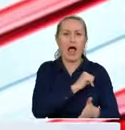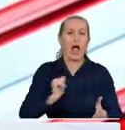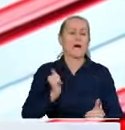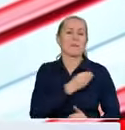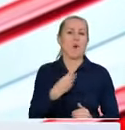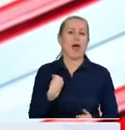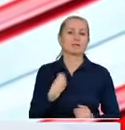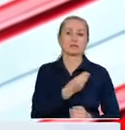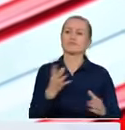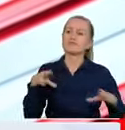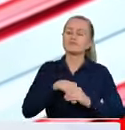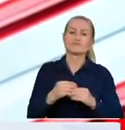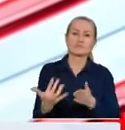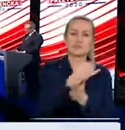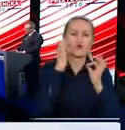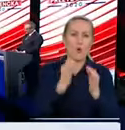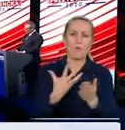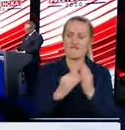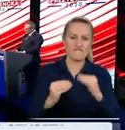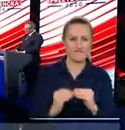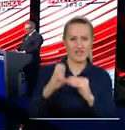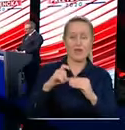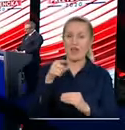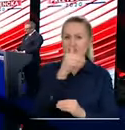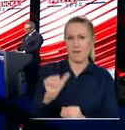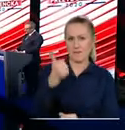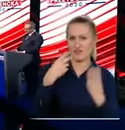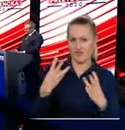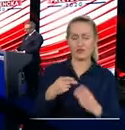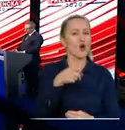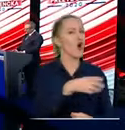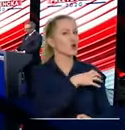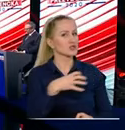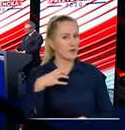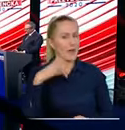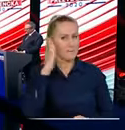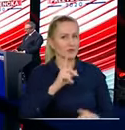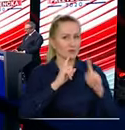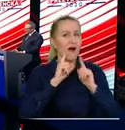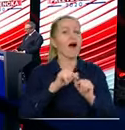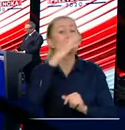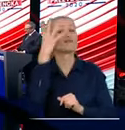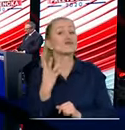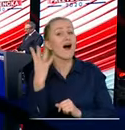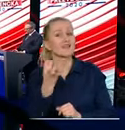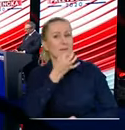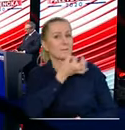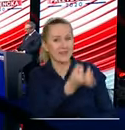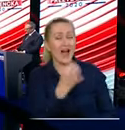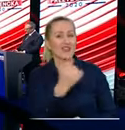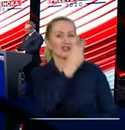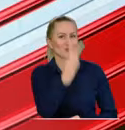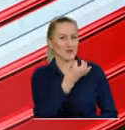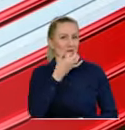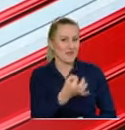dobrobytu i wysokich pensji. I to jest temat numer jeden. I o gospodarce będziemy, proszę państwa, rozmawiać, ale w czwartej rundzie pytań. Na razie mamy rundę drugą, to jest